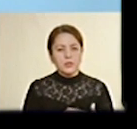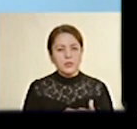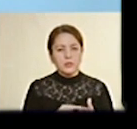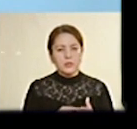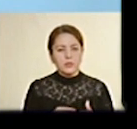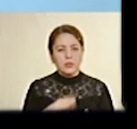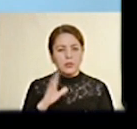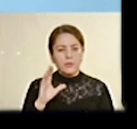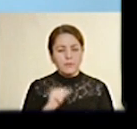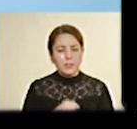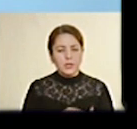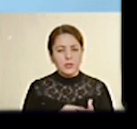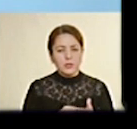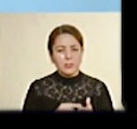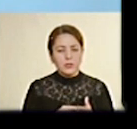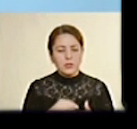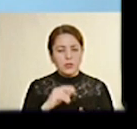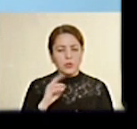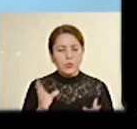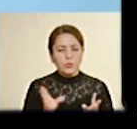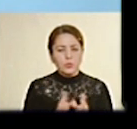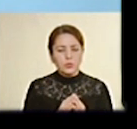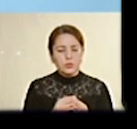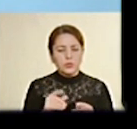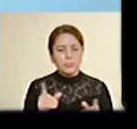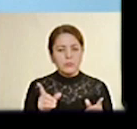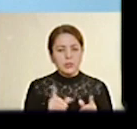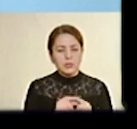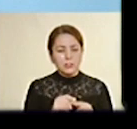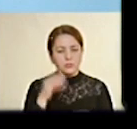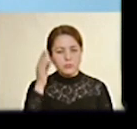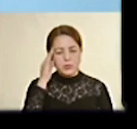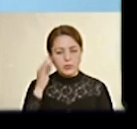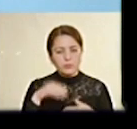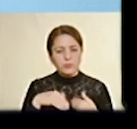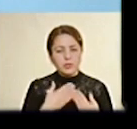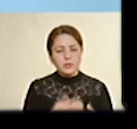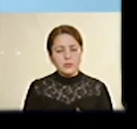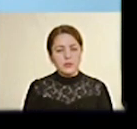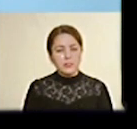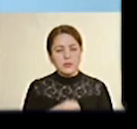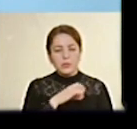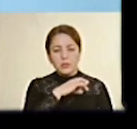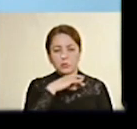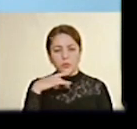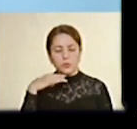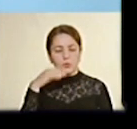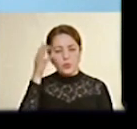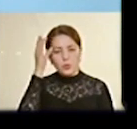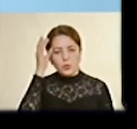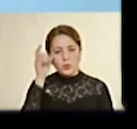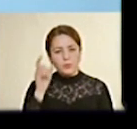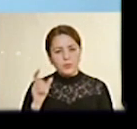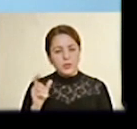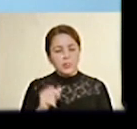qo'shish, birlashtirish degan ma'noni anglatadi. Rus olimi